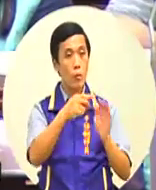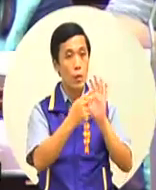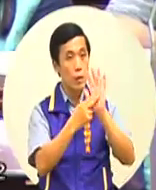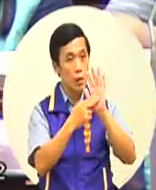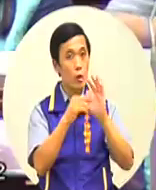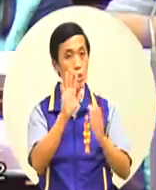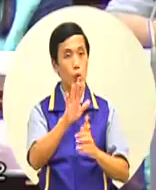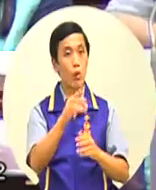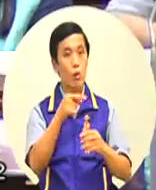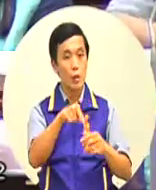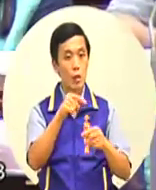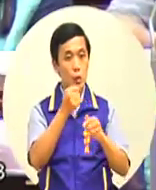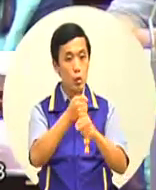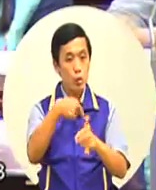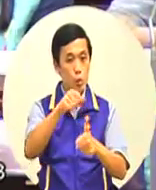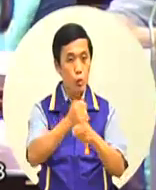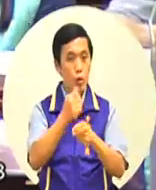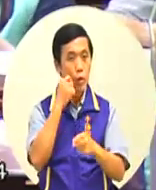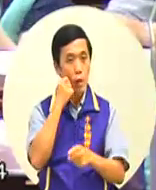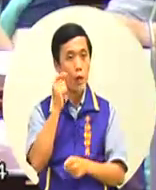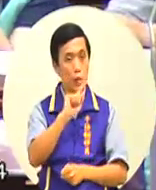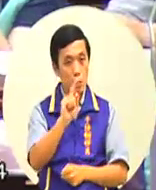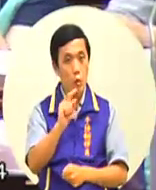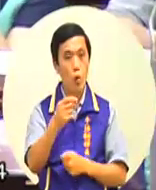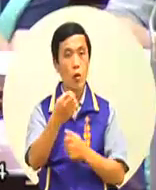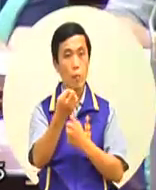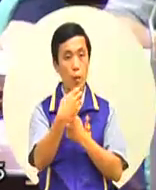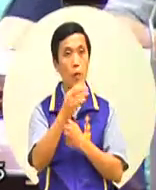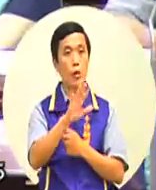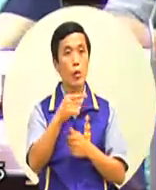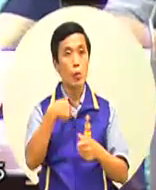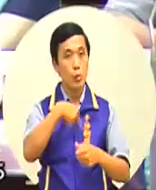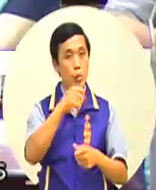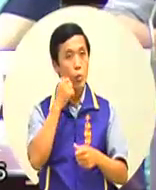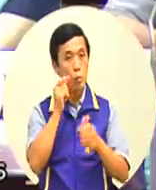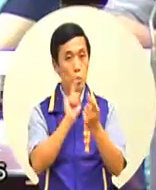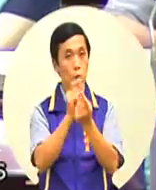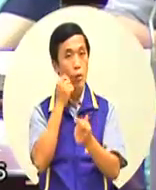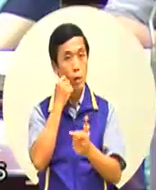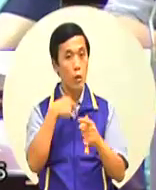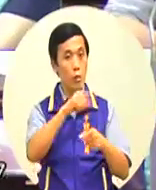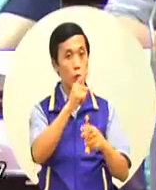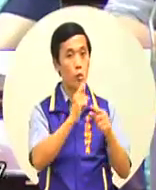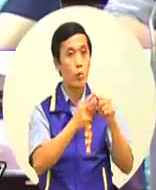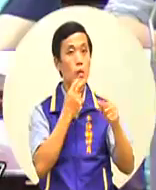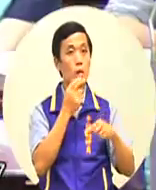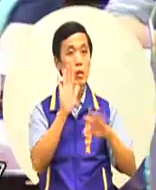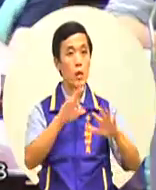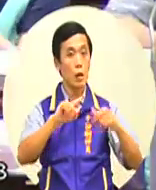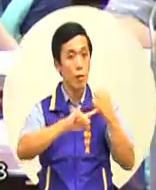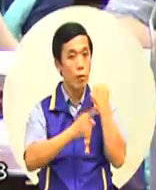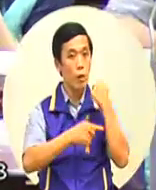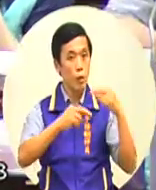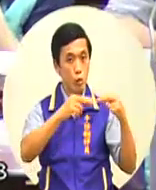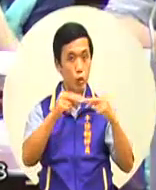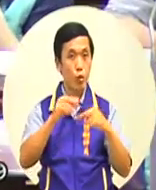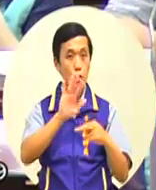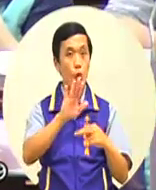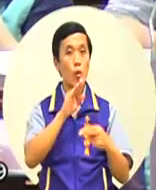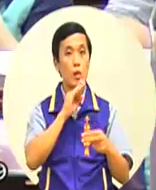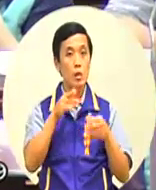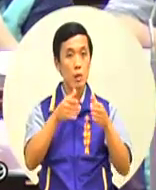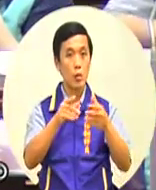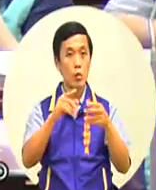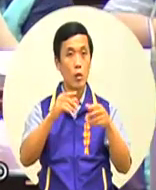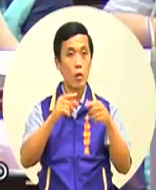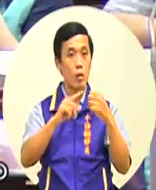么困难，所以有一些我们跟中央反映之后，中央其实最近也有一个修法，行政院也是刚通过，也都是放宽了很多的这